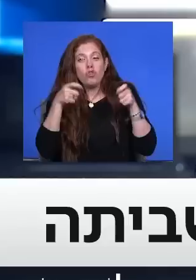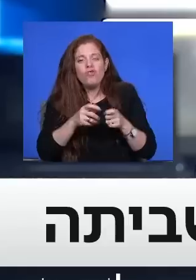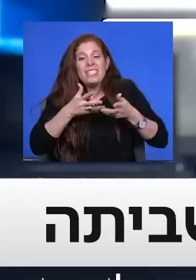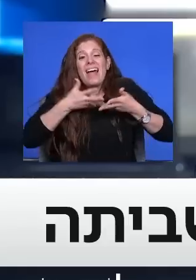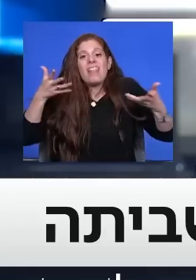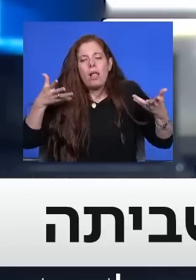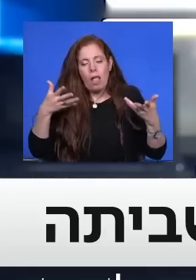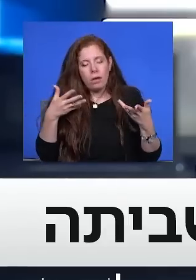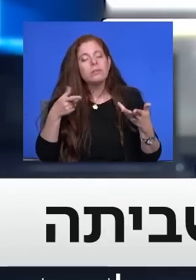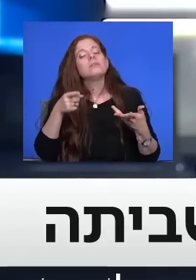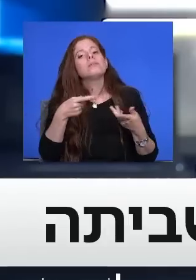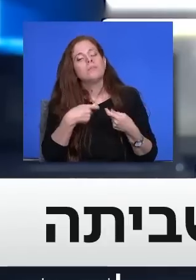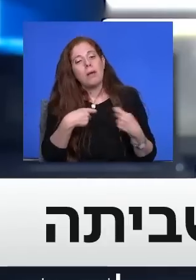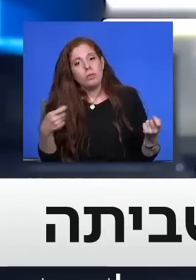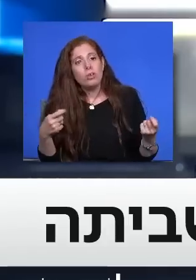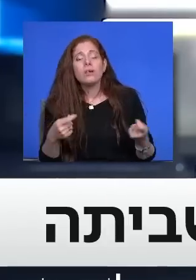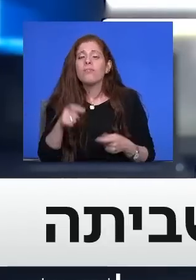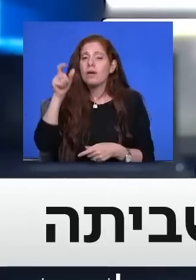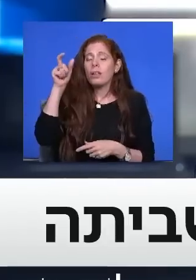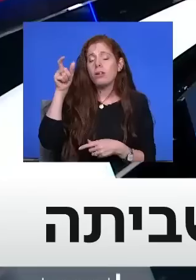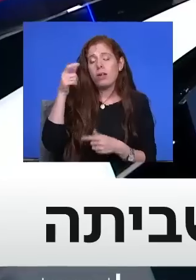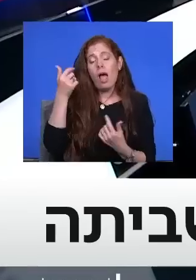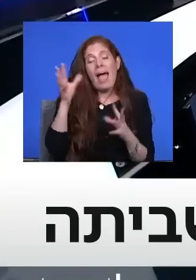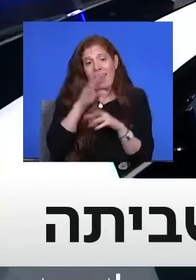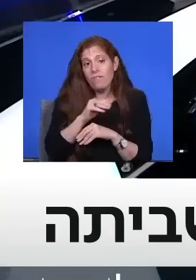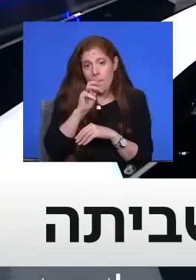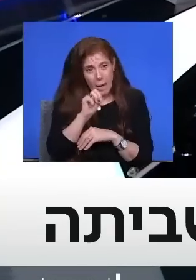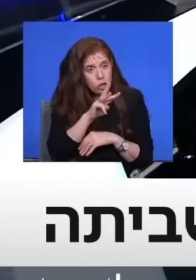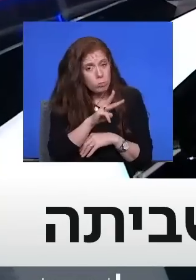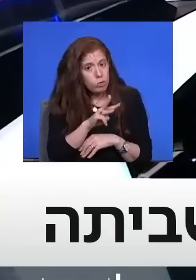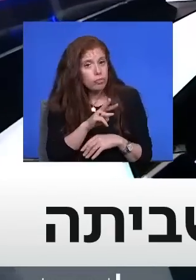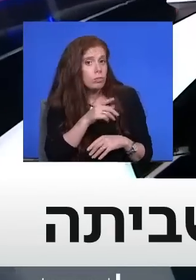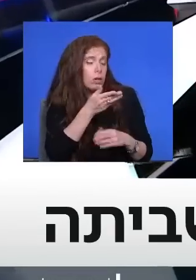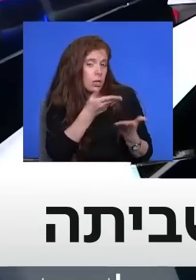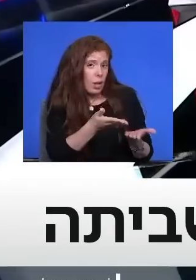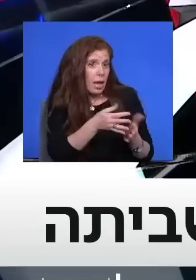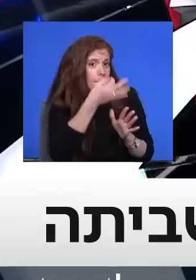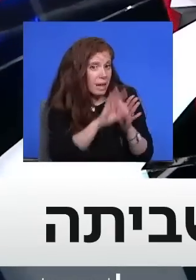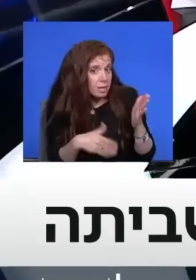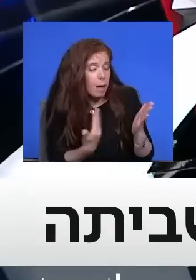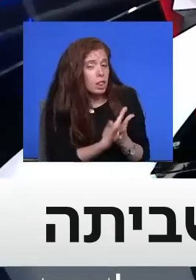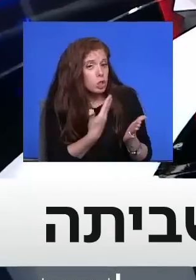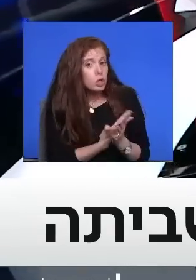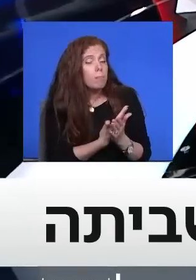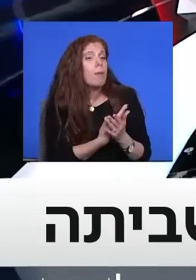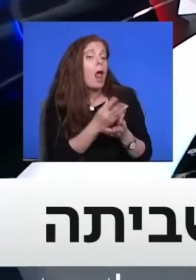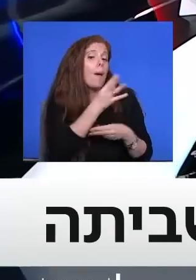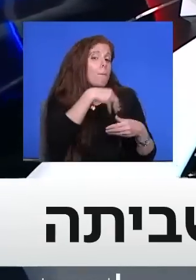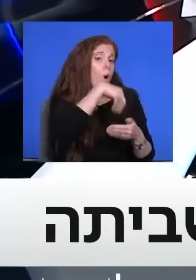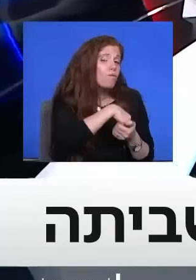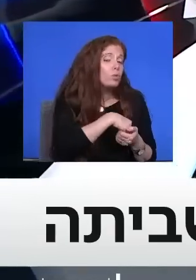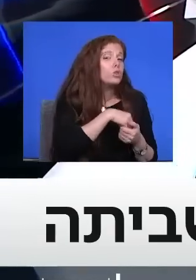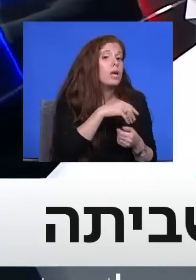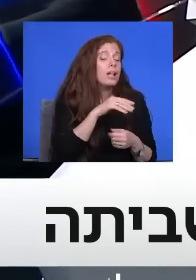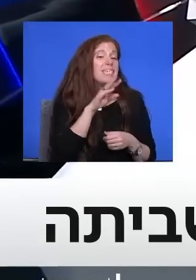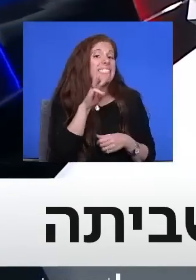עידן, האיש שסגר את נתב"ג. בערב, מיכאל שמש, כתבנו הפוליטי, אנחנו אליך עם פרטים חדשים על המעורבות של שרה נתניהו בעניין